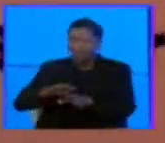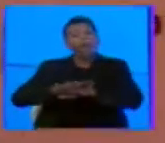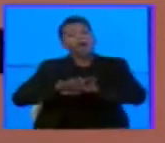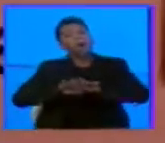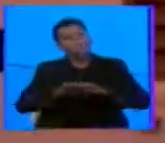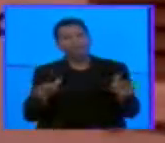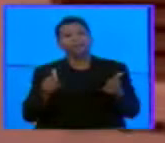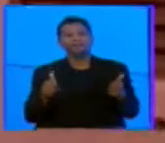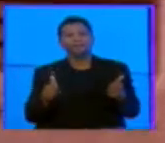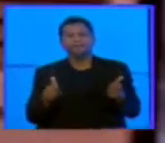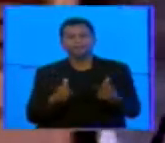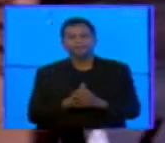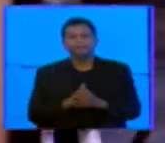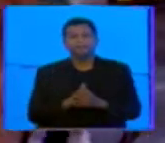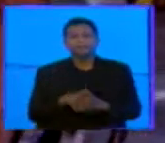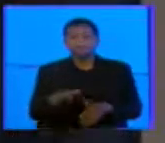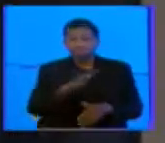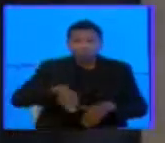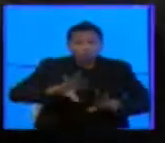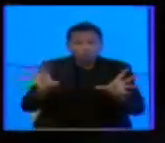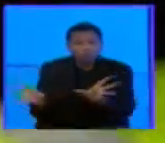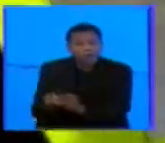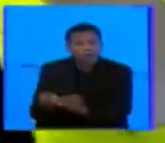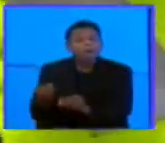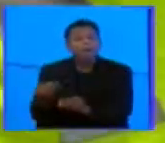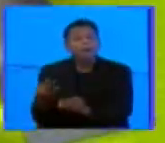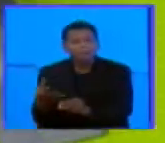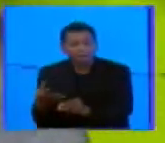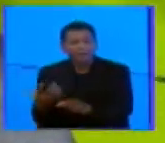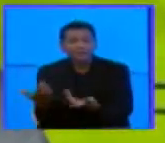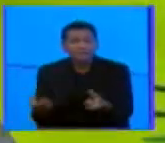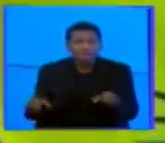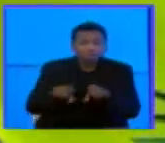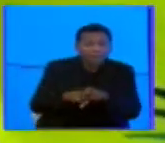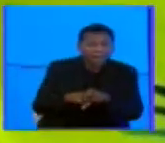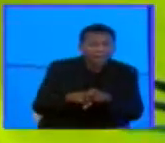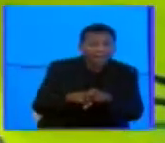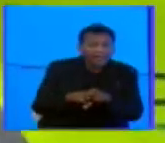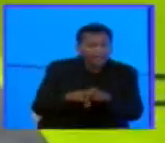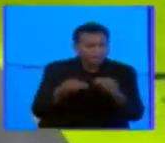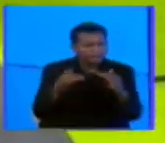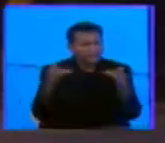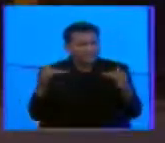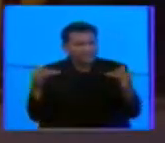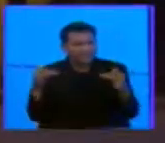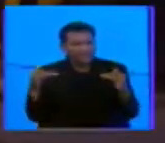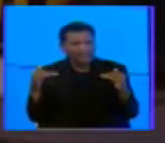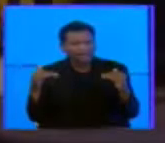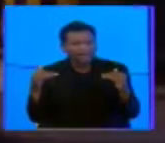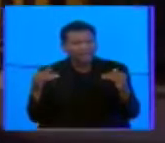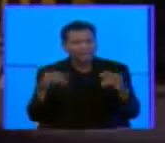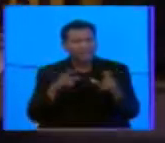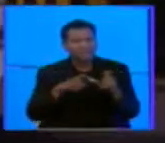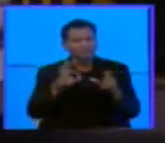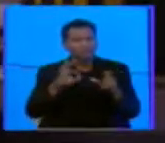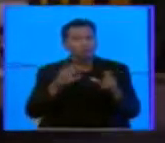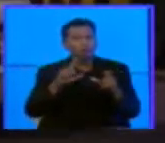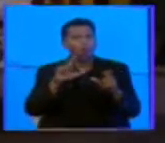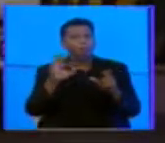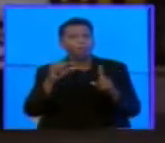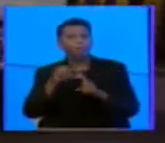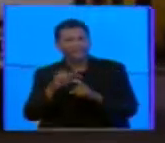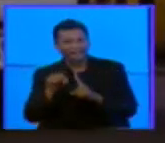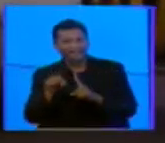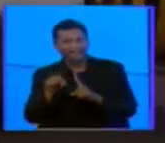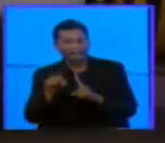dapat menampung vaksin serta Sesuai dengan standar prosedur operasional manajemen rantai dingin